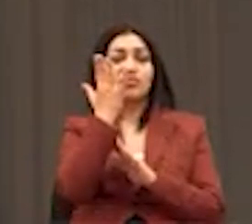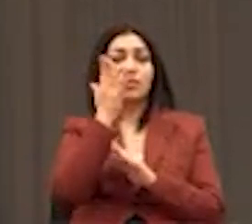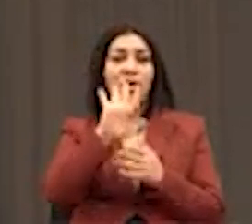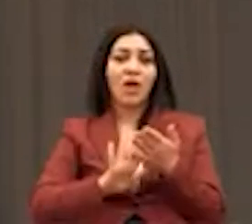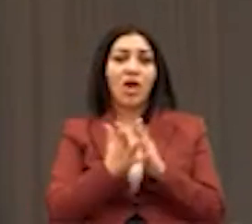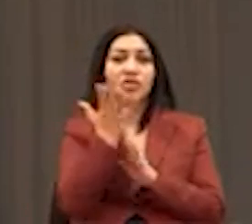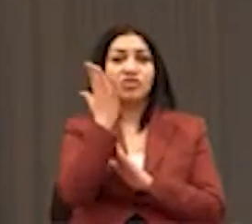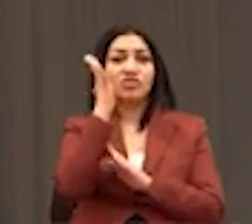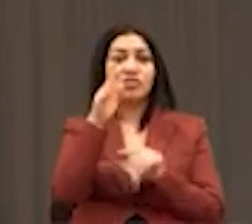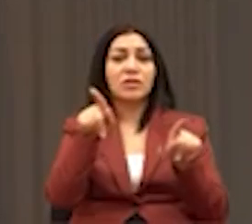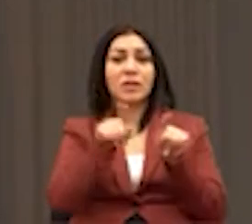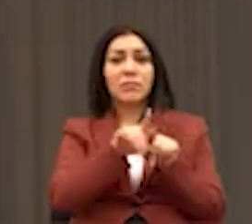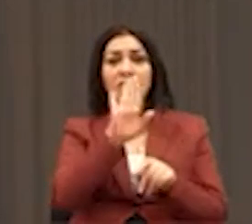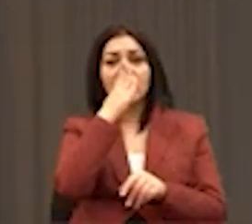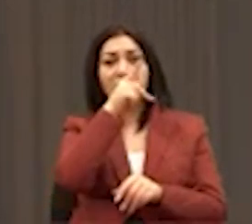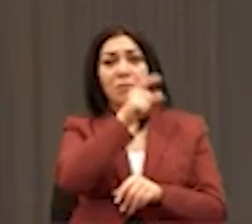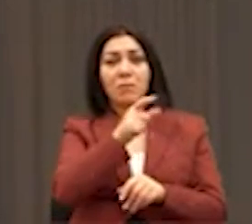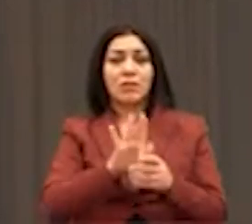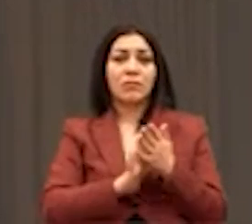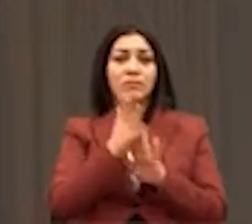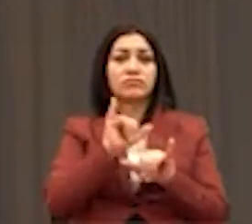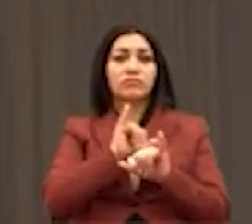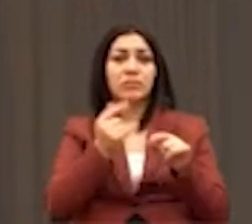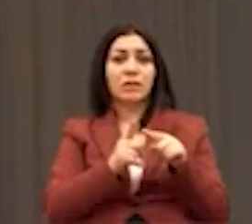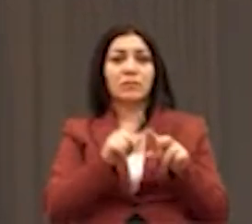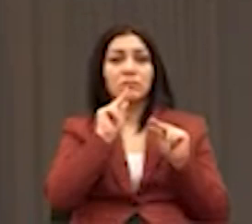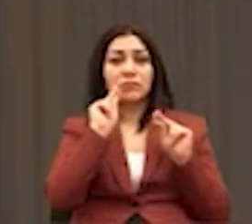աճեցնել այսպիսի դավաճաններ, այդքանով իրանք